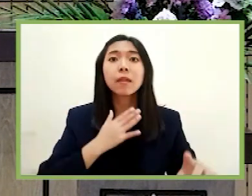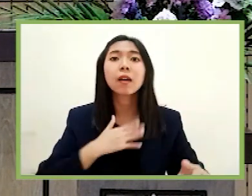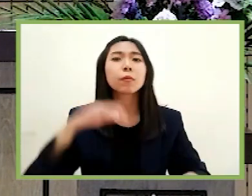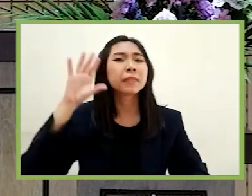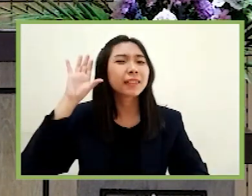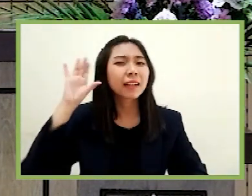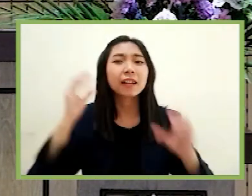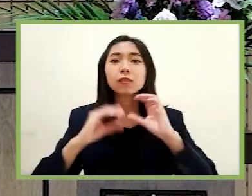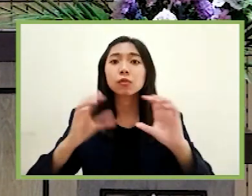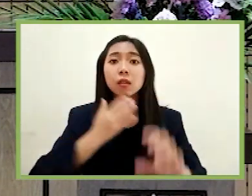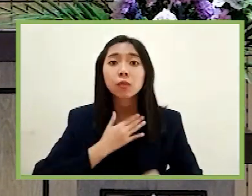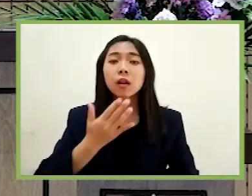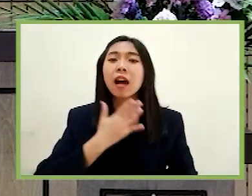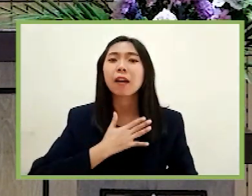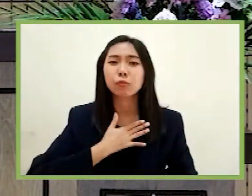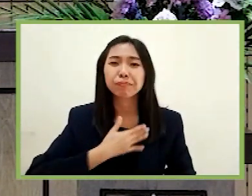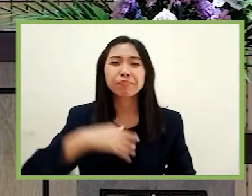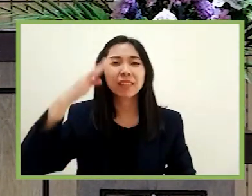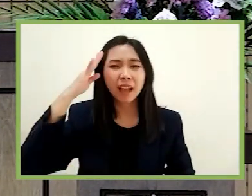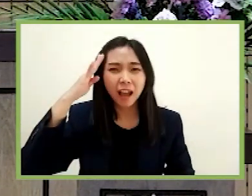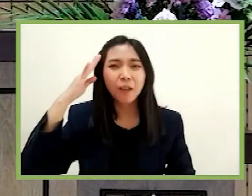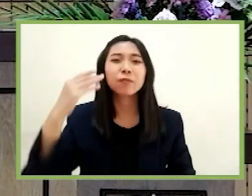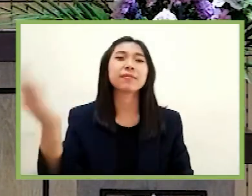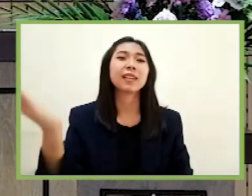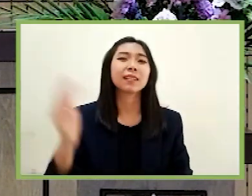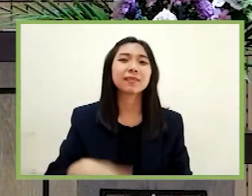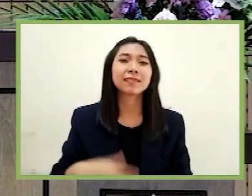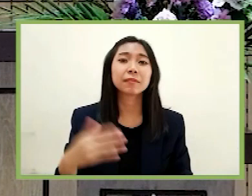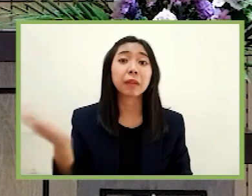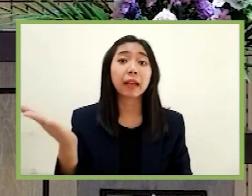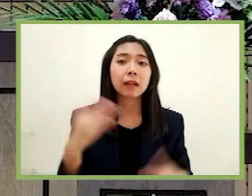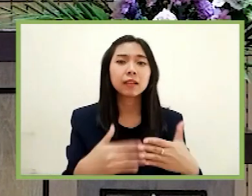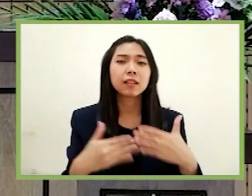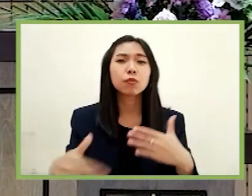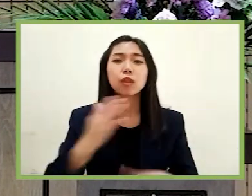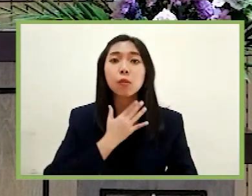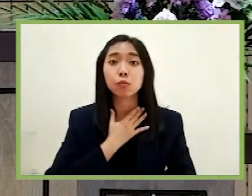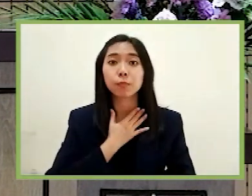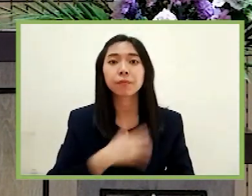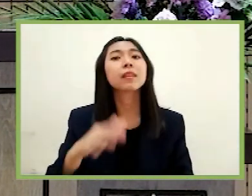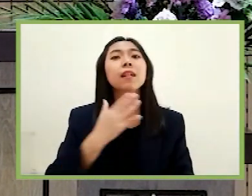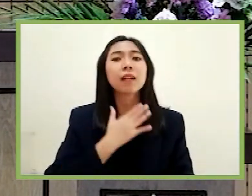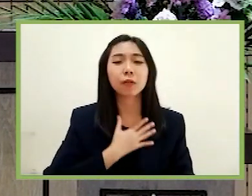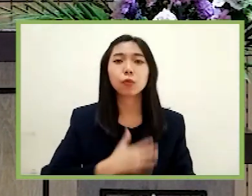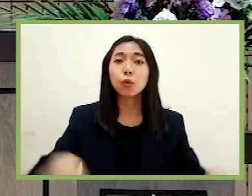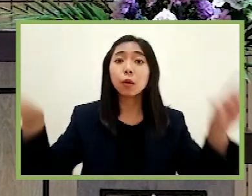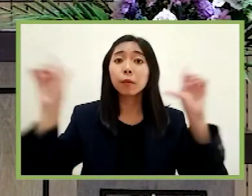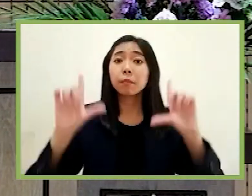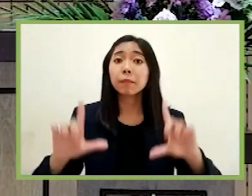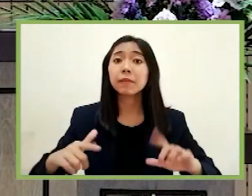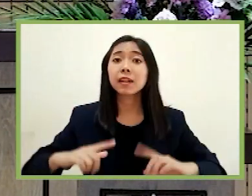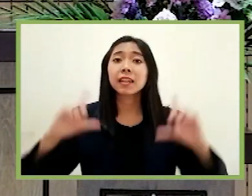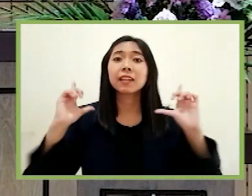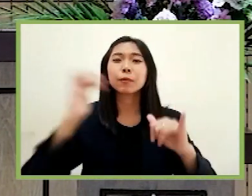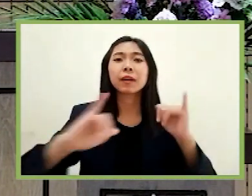suaraku dan aku mengenal mereka dan mereka mengikuti aku dan aku memberikan hidup yang kekal